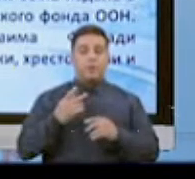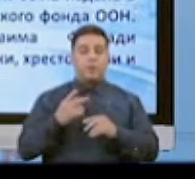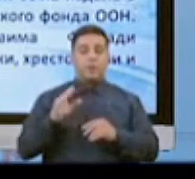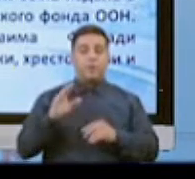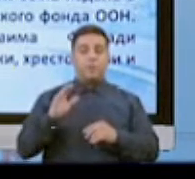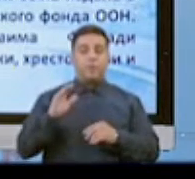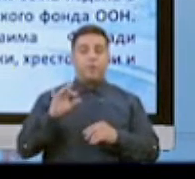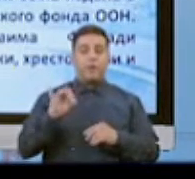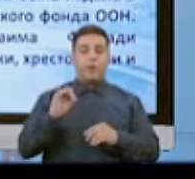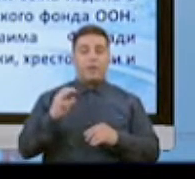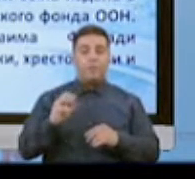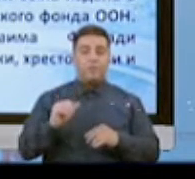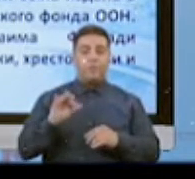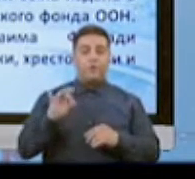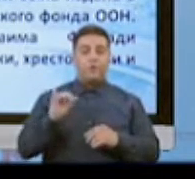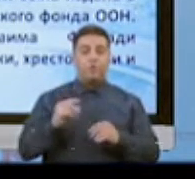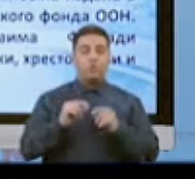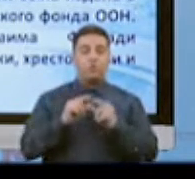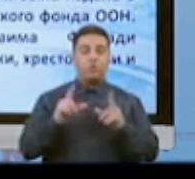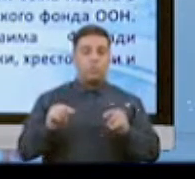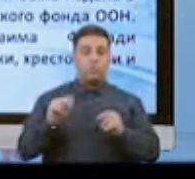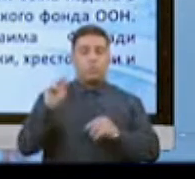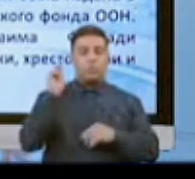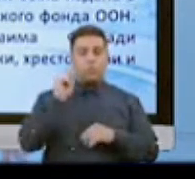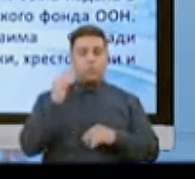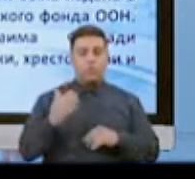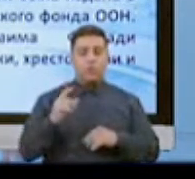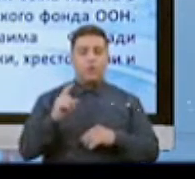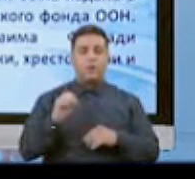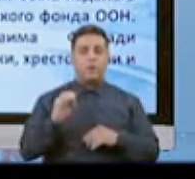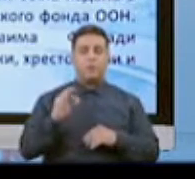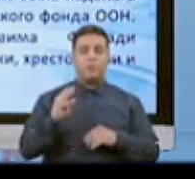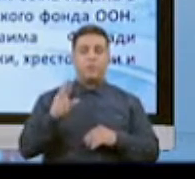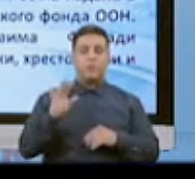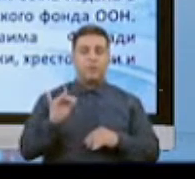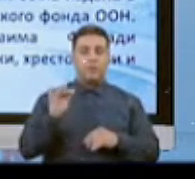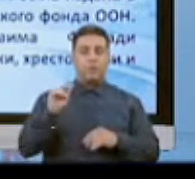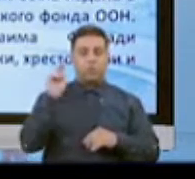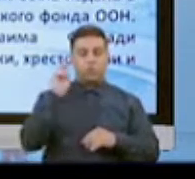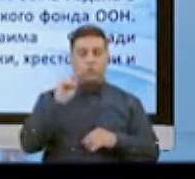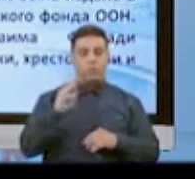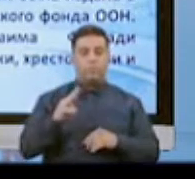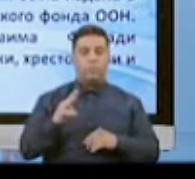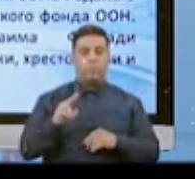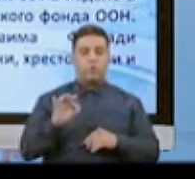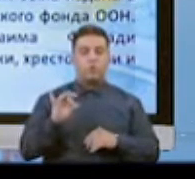Фархади включены в школьные учебники, хрестоматии и учебные пособия.